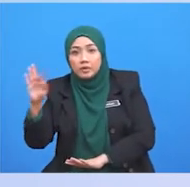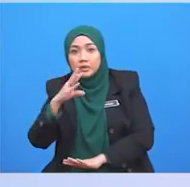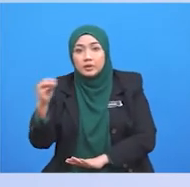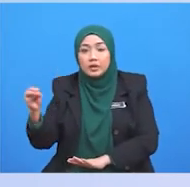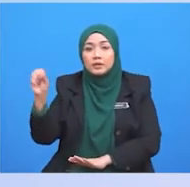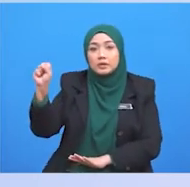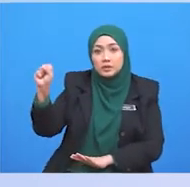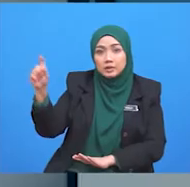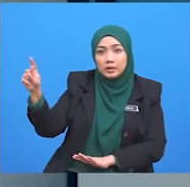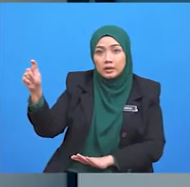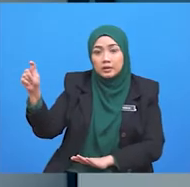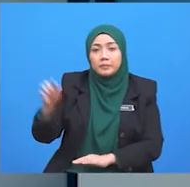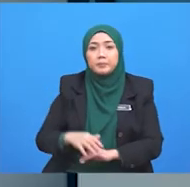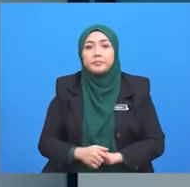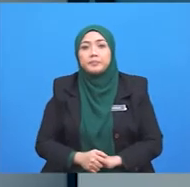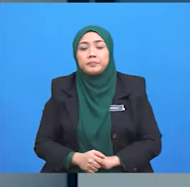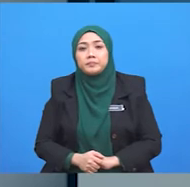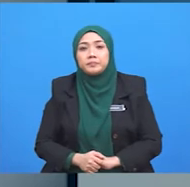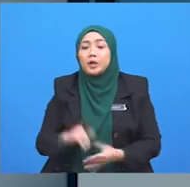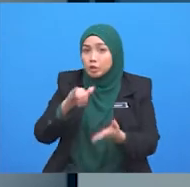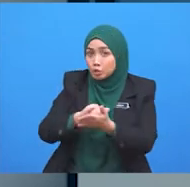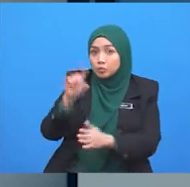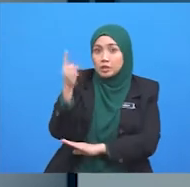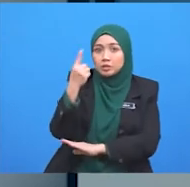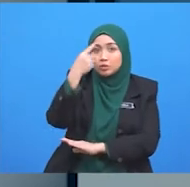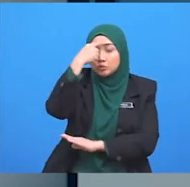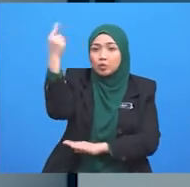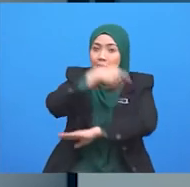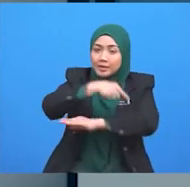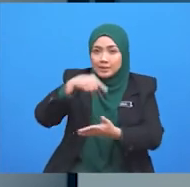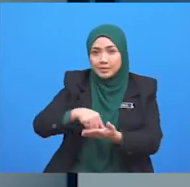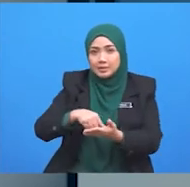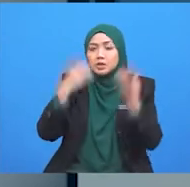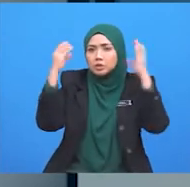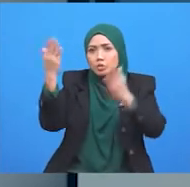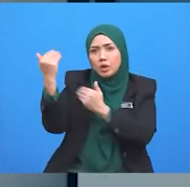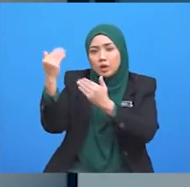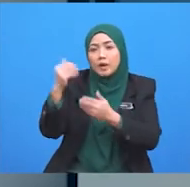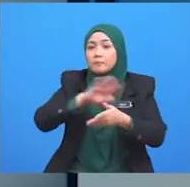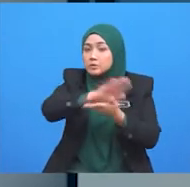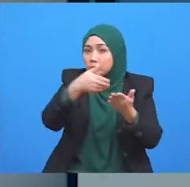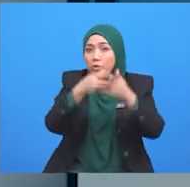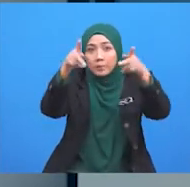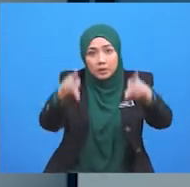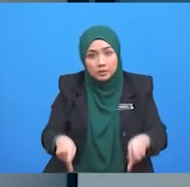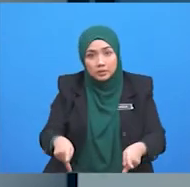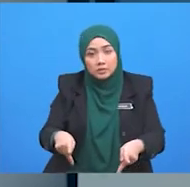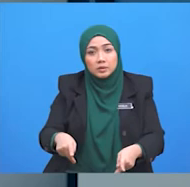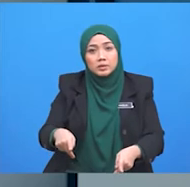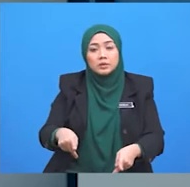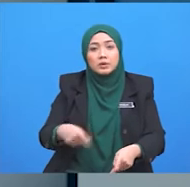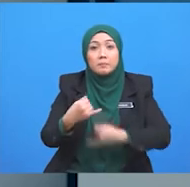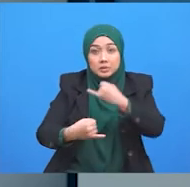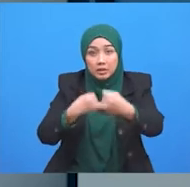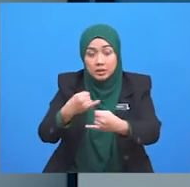perihelion. Pelajar-pelajar, sekian sahaja pembelajaran kita pada kali ini. Cikgu harap pelajar-pelajar